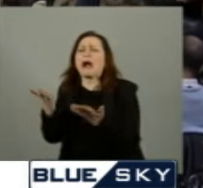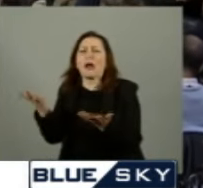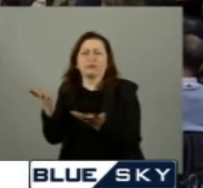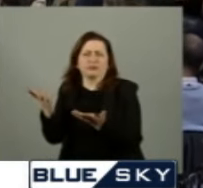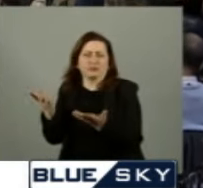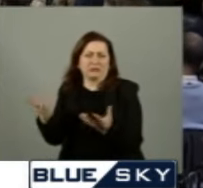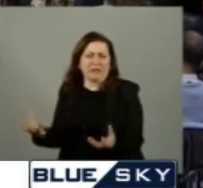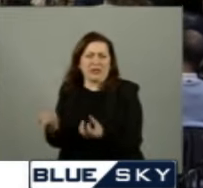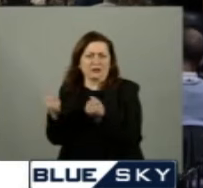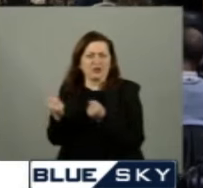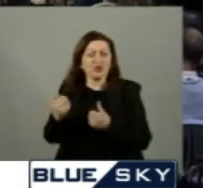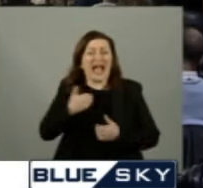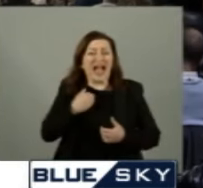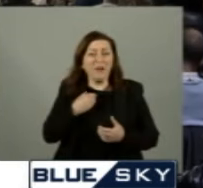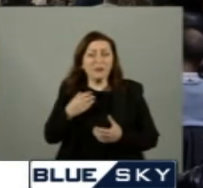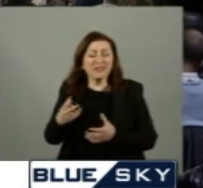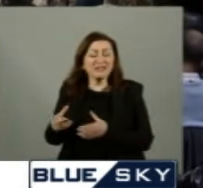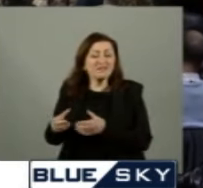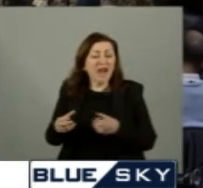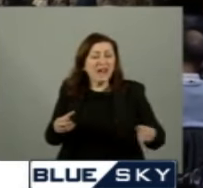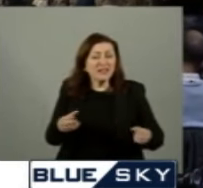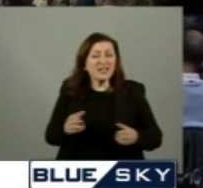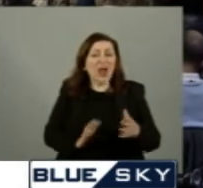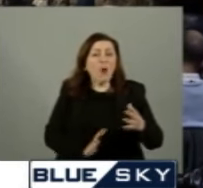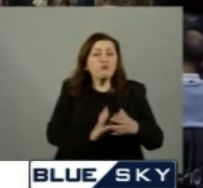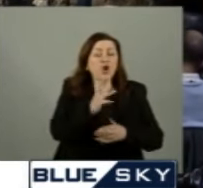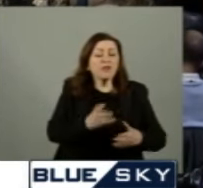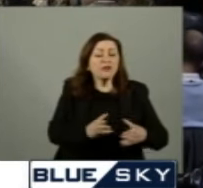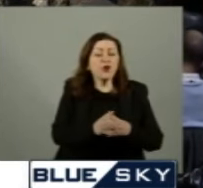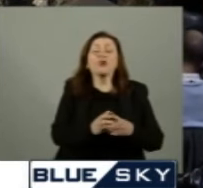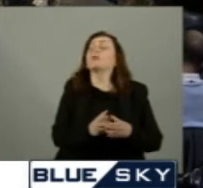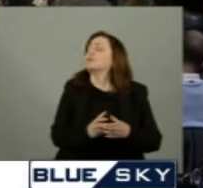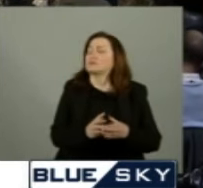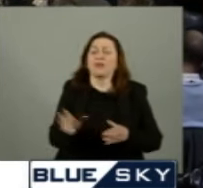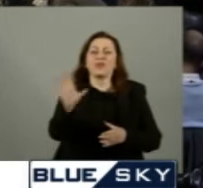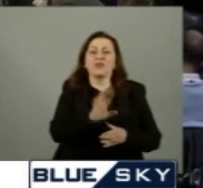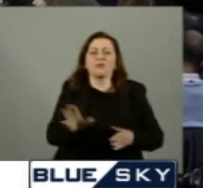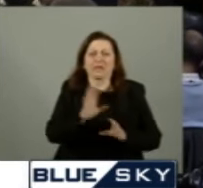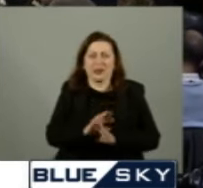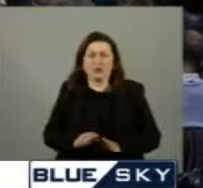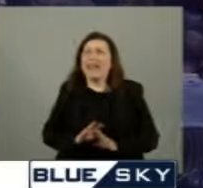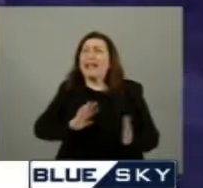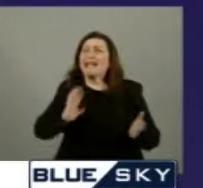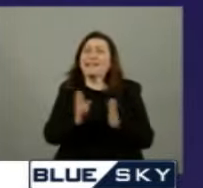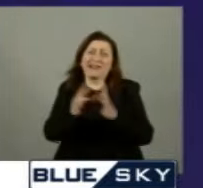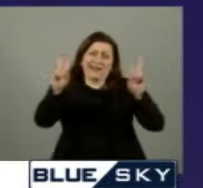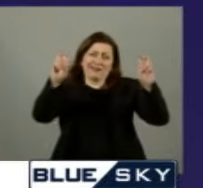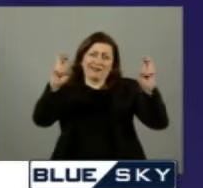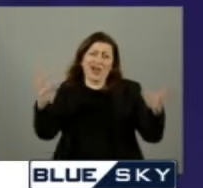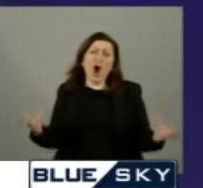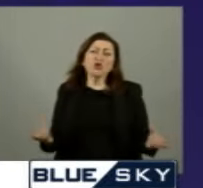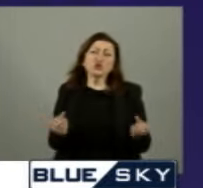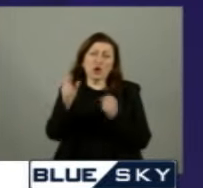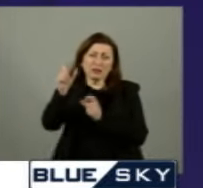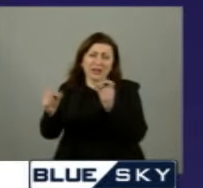Όχι η προοδευτική παράταξη. Σας το λέω ξεκάθαρα, οι μεσίες έχουν τελειώσει. Αυτό που δεν